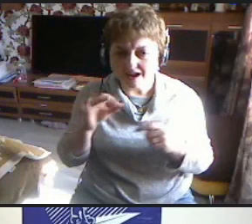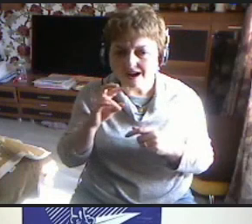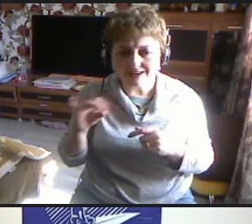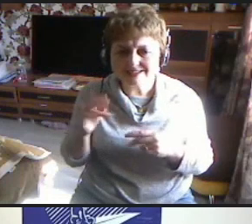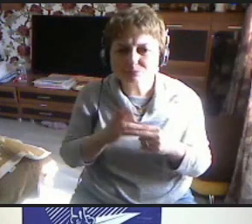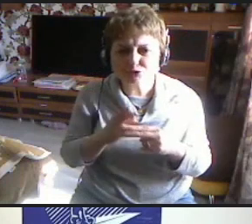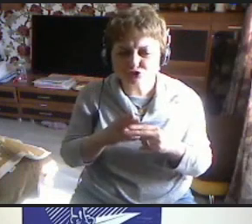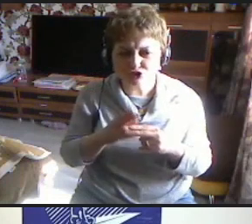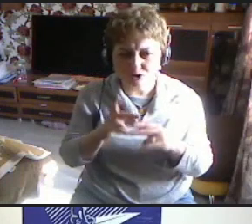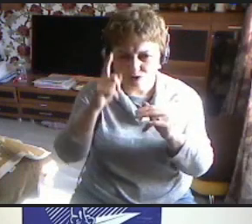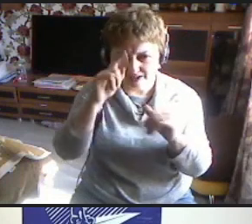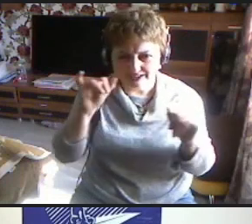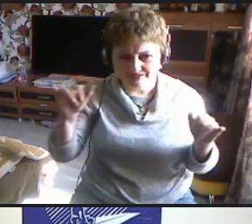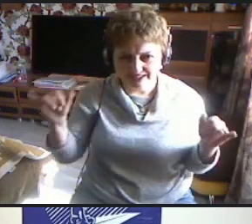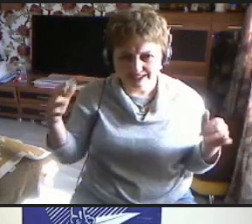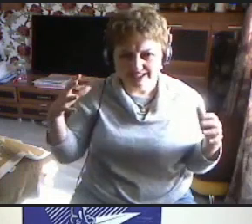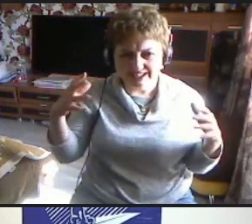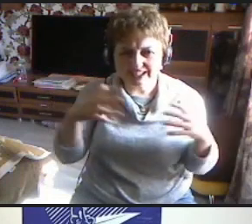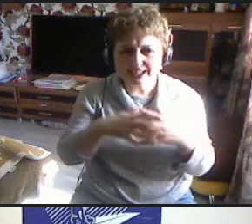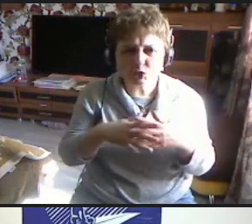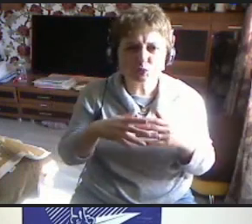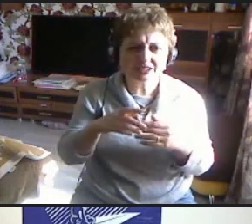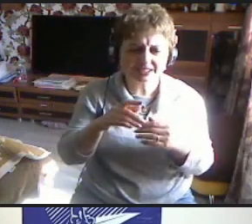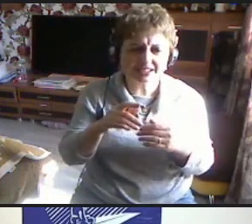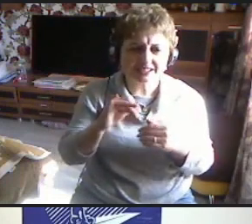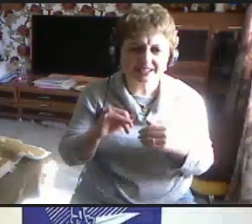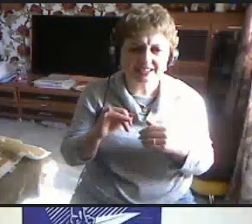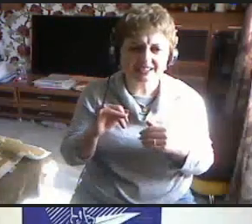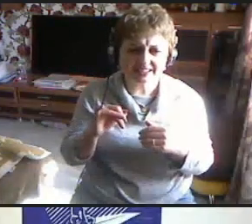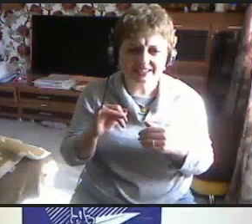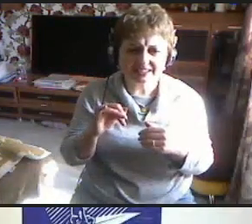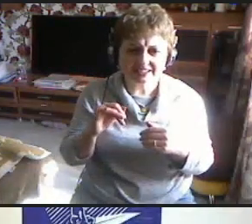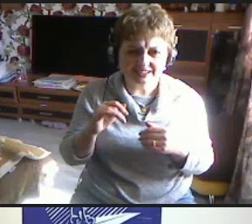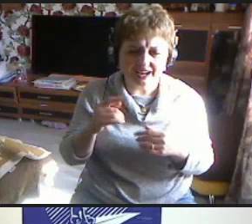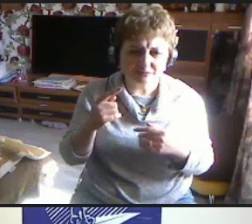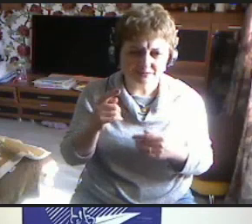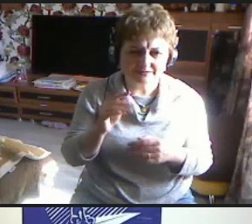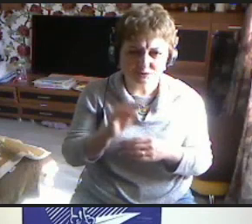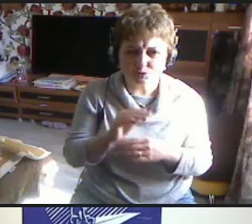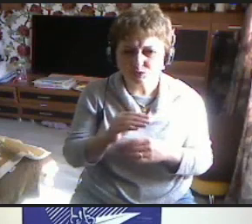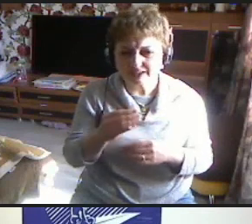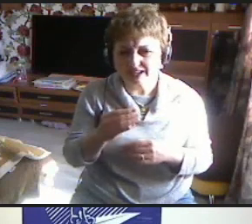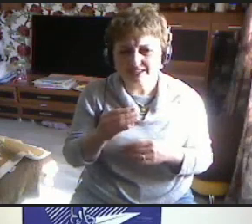развитию инклюзии и, опять-таки, дискредитируют отчасти. Поэтому,